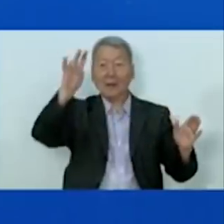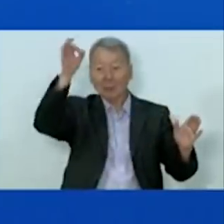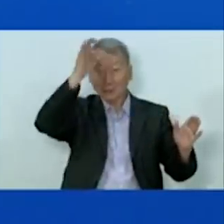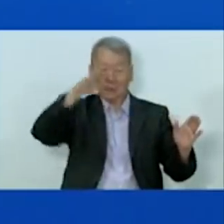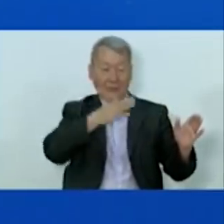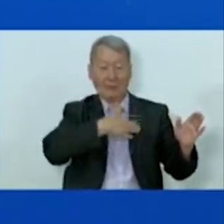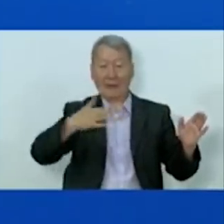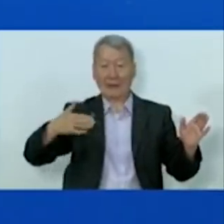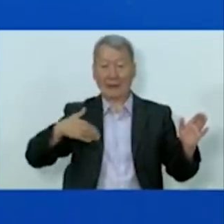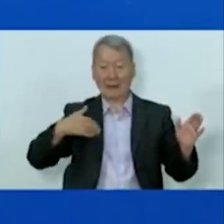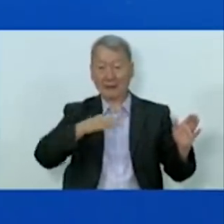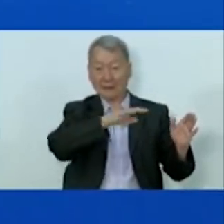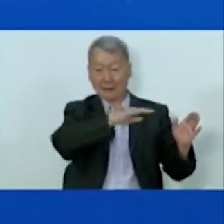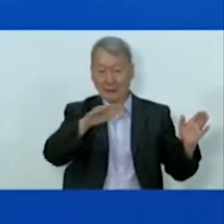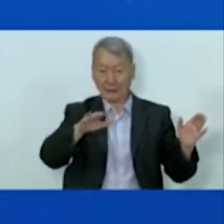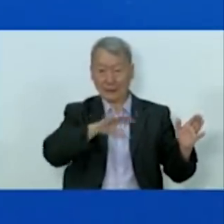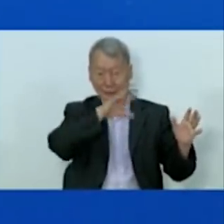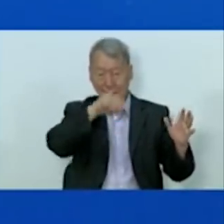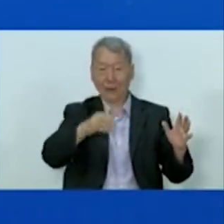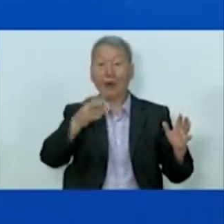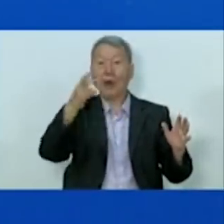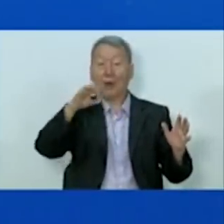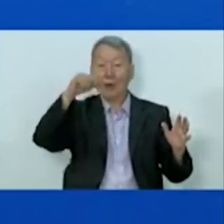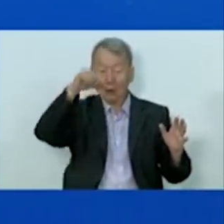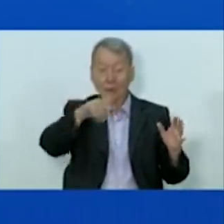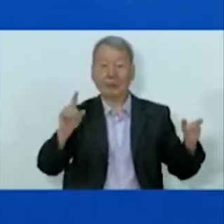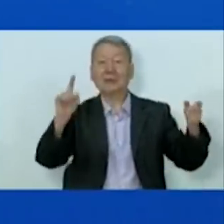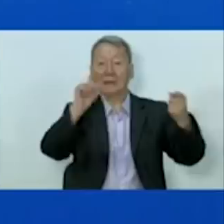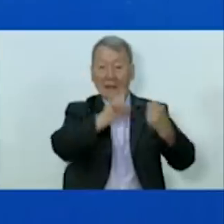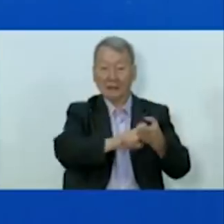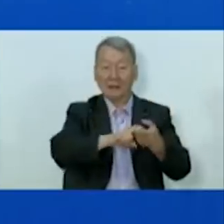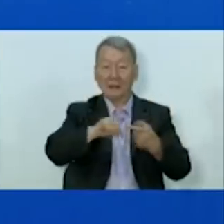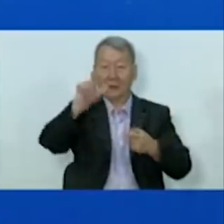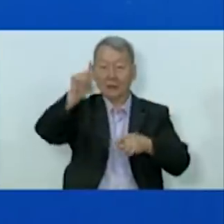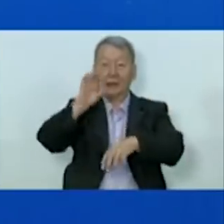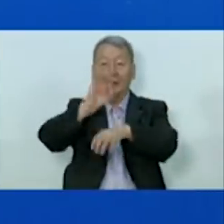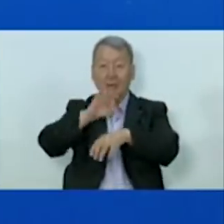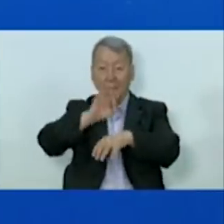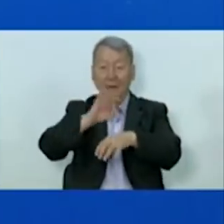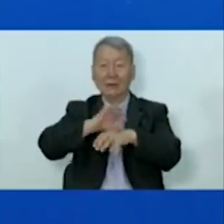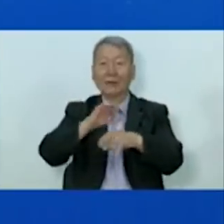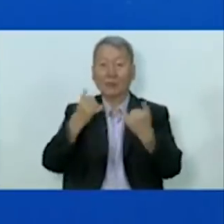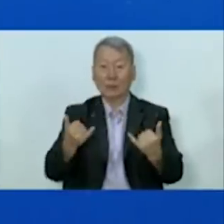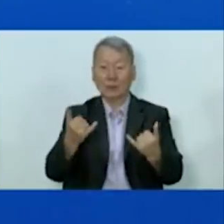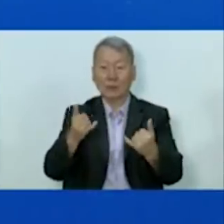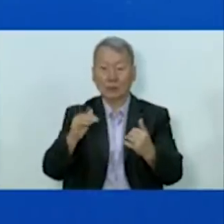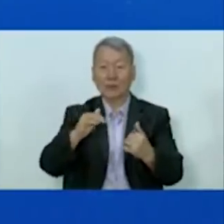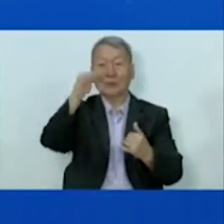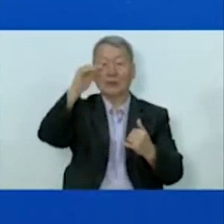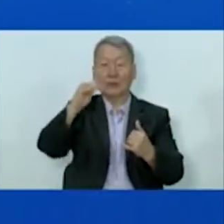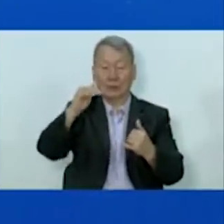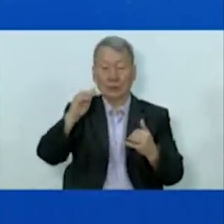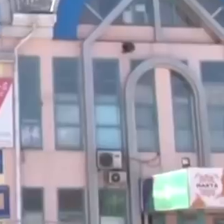пневмония оорусун эсепке алып келе жатат. Жана буга байланыштуу оорулардын жалпы саны